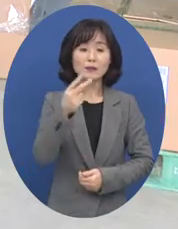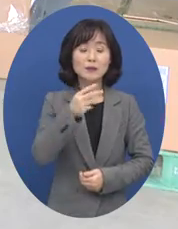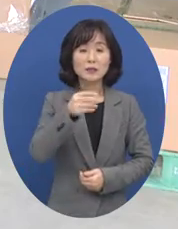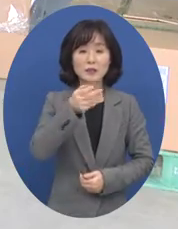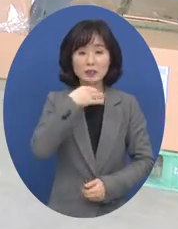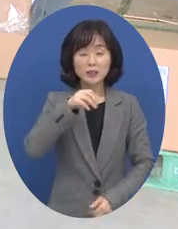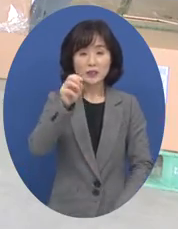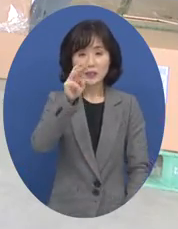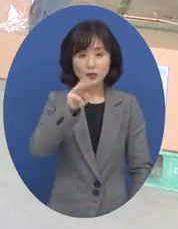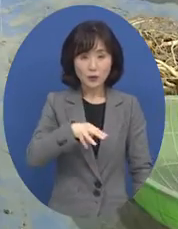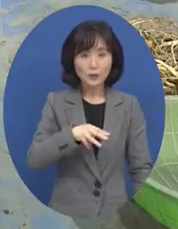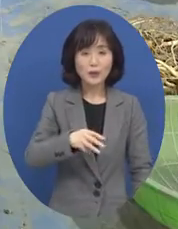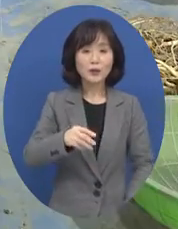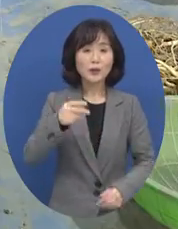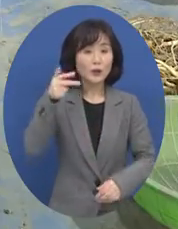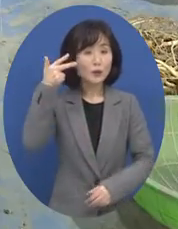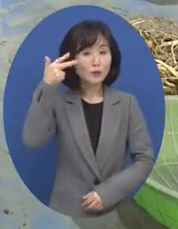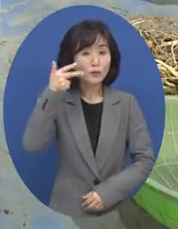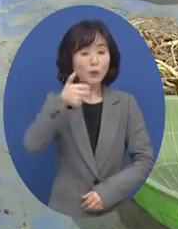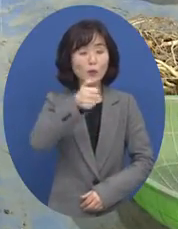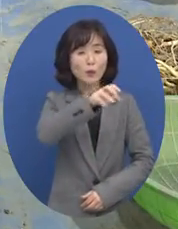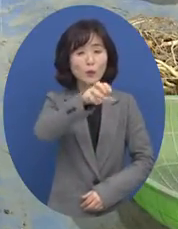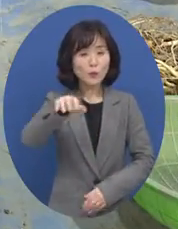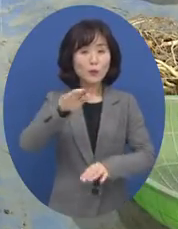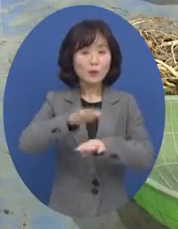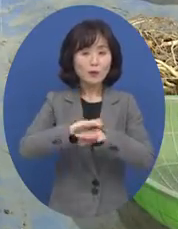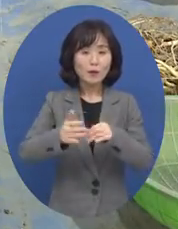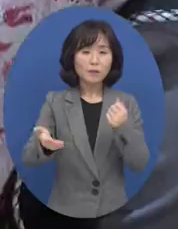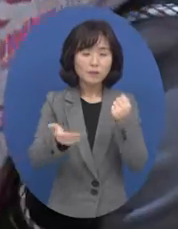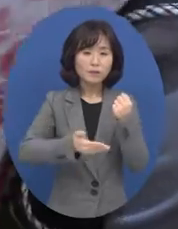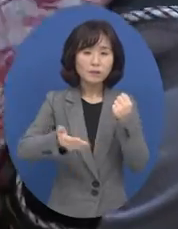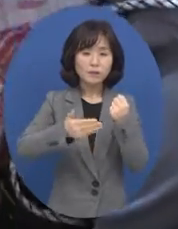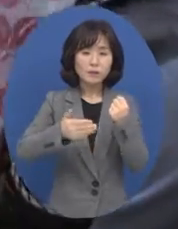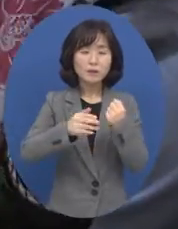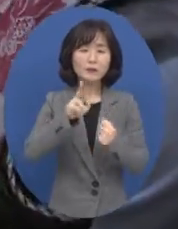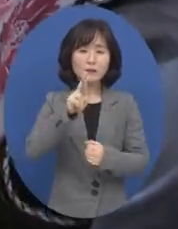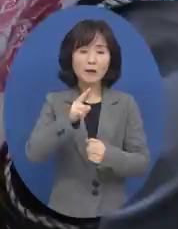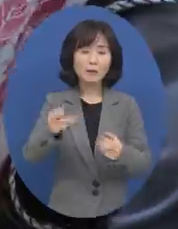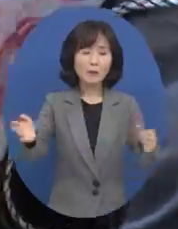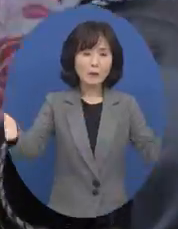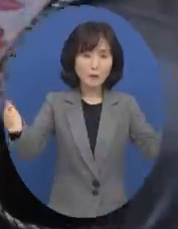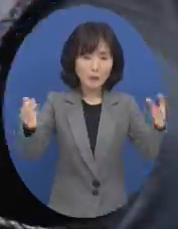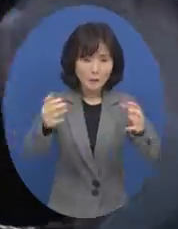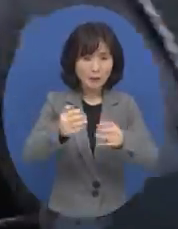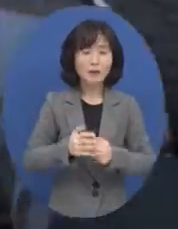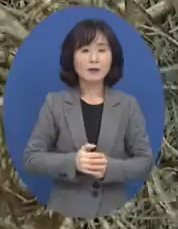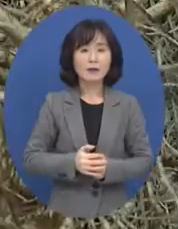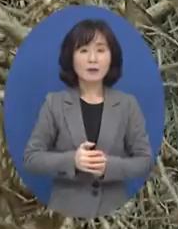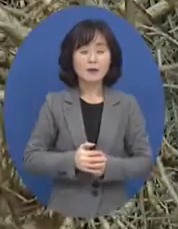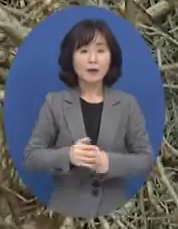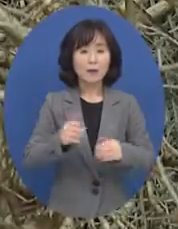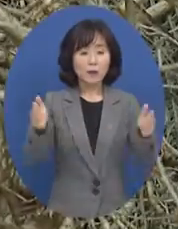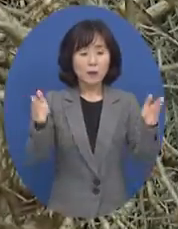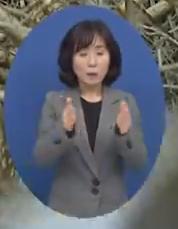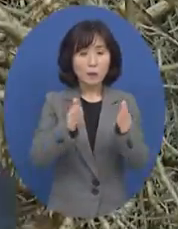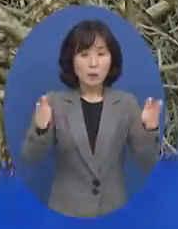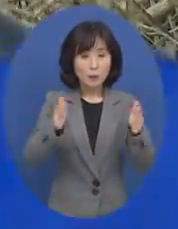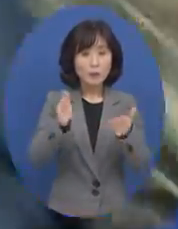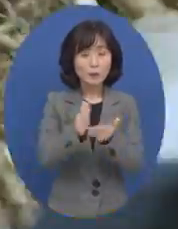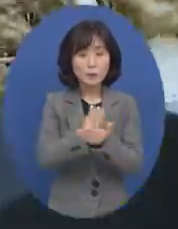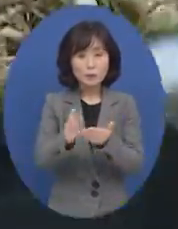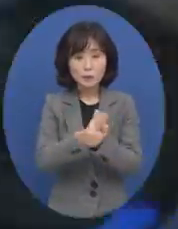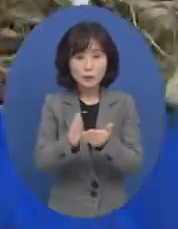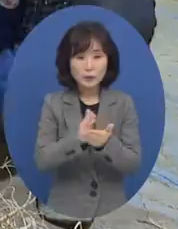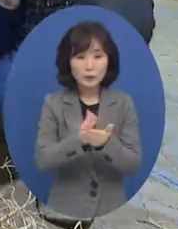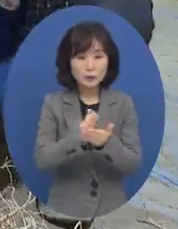이천과 여주 등 50여 개 농가에서 재배한 인삼이 한데 모였습니다. 크기별로 선별 작업을 거쳐 수확한 그대로 포장한